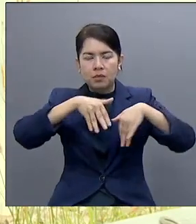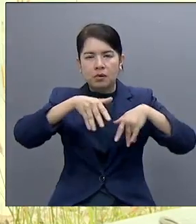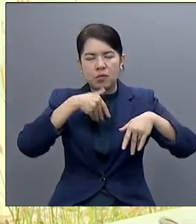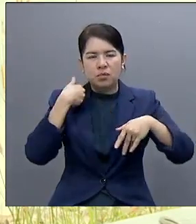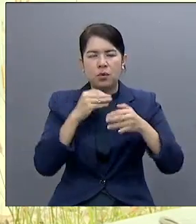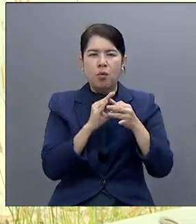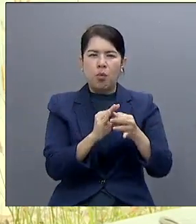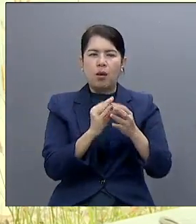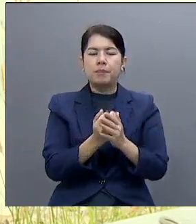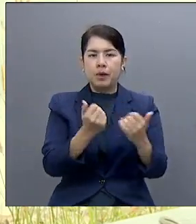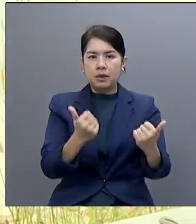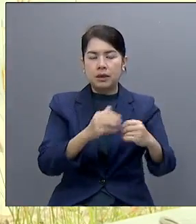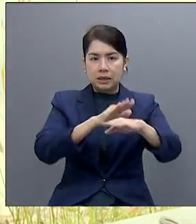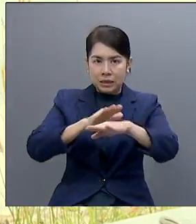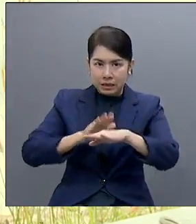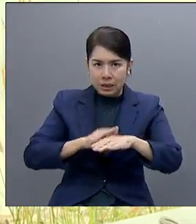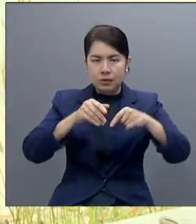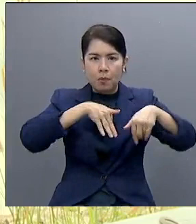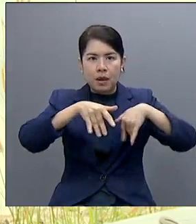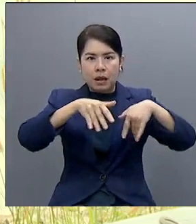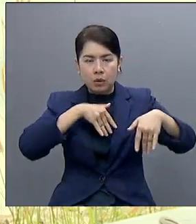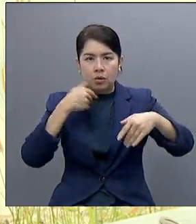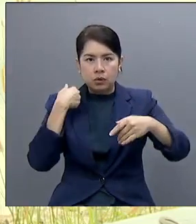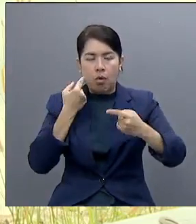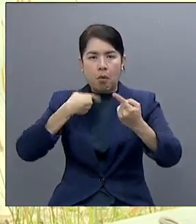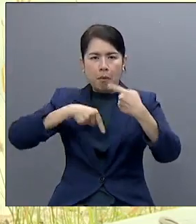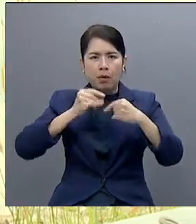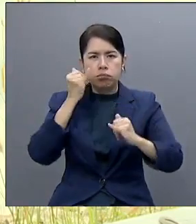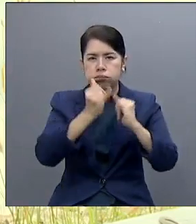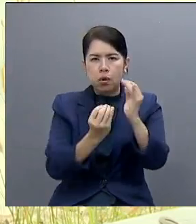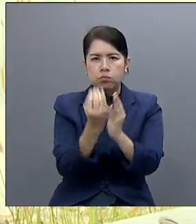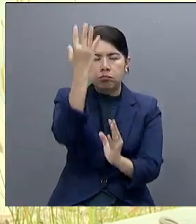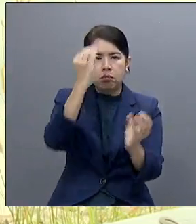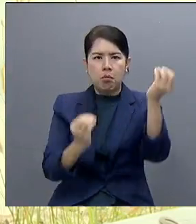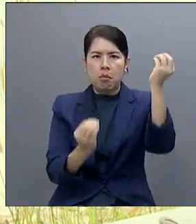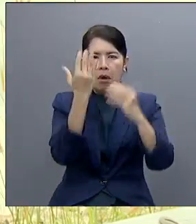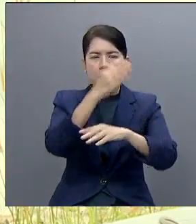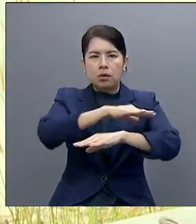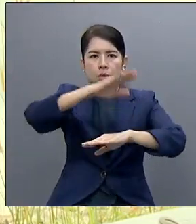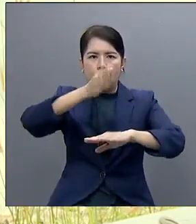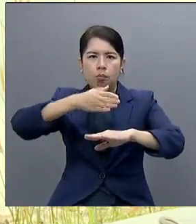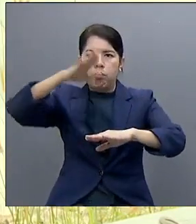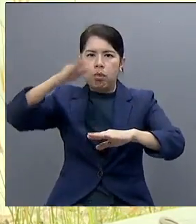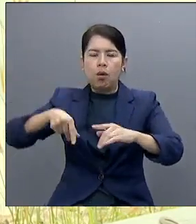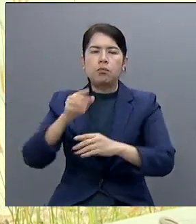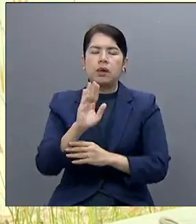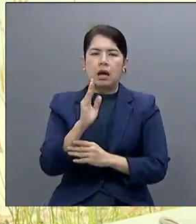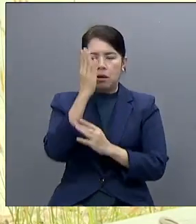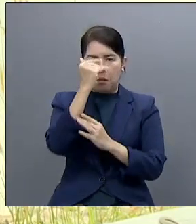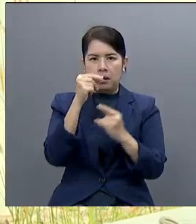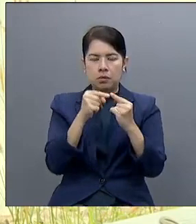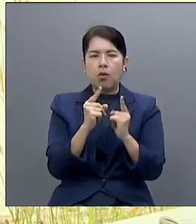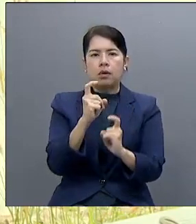จึงได้สั่งให้ชาวบ้านอย่าเพิ่งขึ้นไปตำกินบนเทือกเขาบรรทัดในช่วงนี้จนกว่าสถานการณ์จะเข้าสู่ภาวะปก